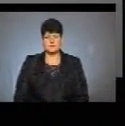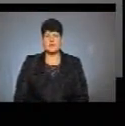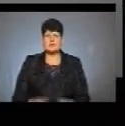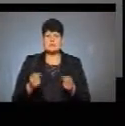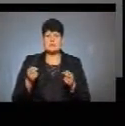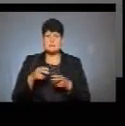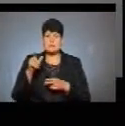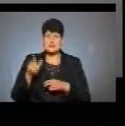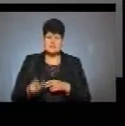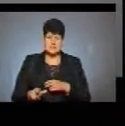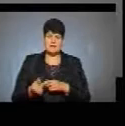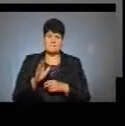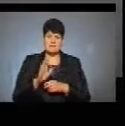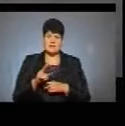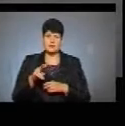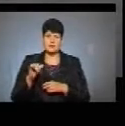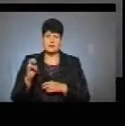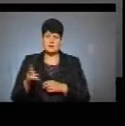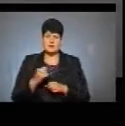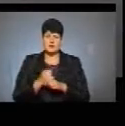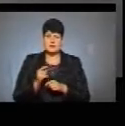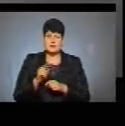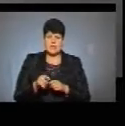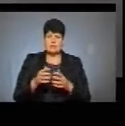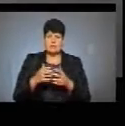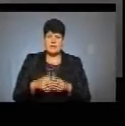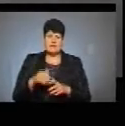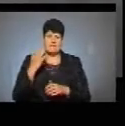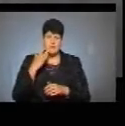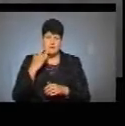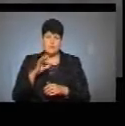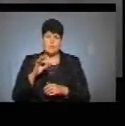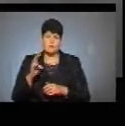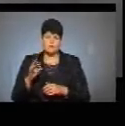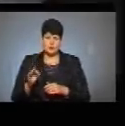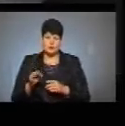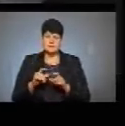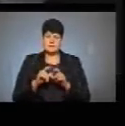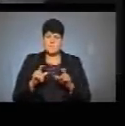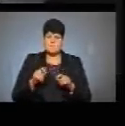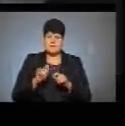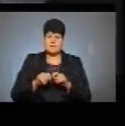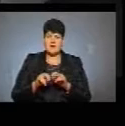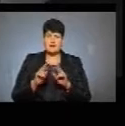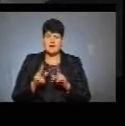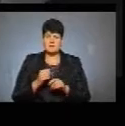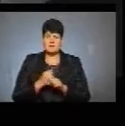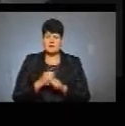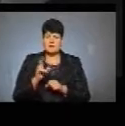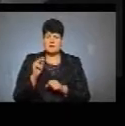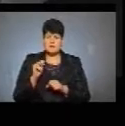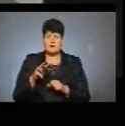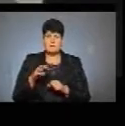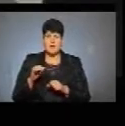Спеціаліст з мамографії Венді Лукас працювала з таким обладнанням в Америці. В онкологічному диспансері перевіряє, як працює цифровий мамограф